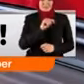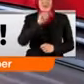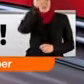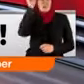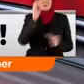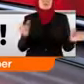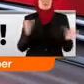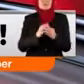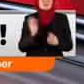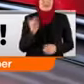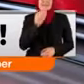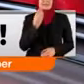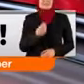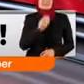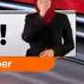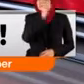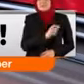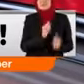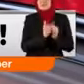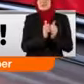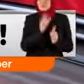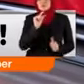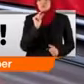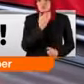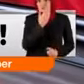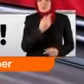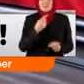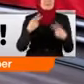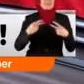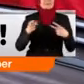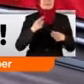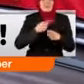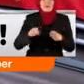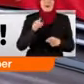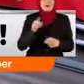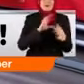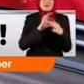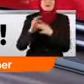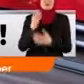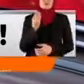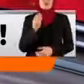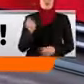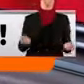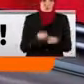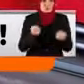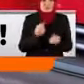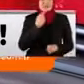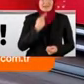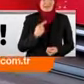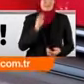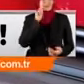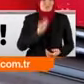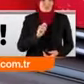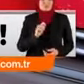sporcusu de işte bu mesajı paylaşmıştı gerçekten dediğimi yapsan çok çalıştı ve beş yıl önce verdiği sözünü